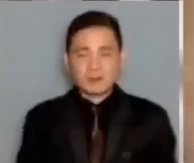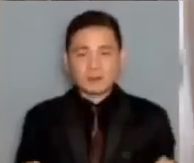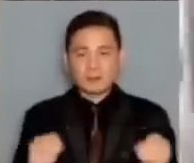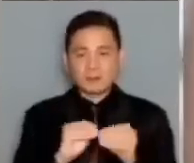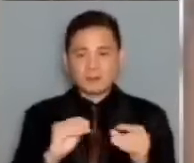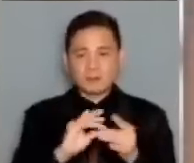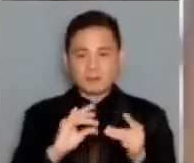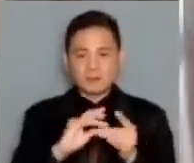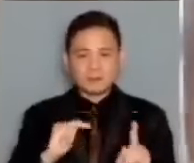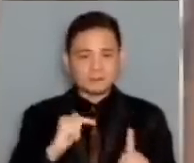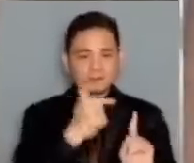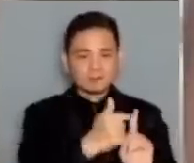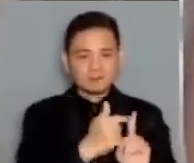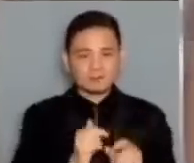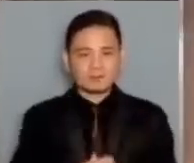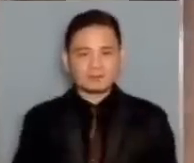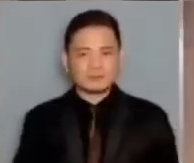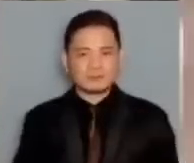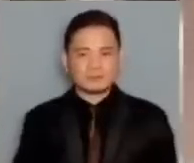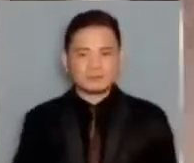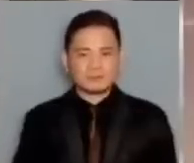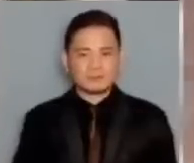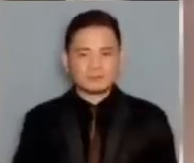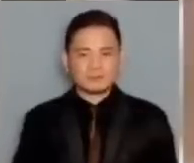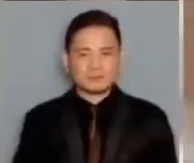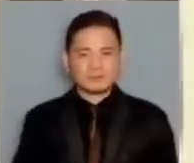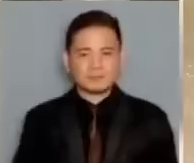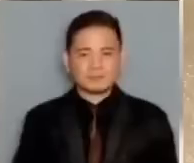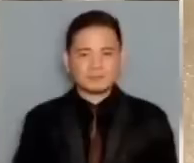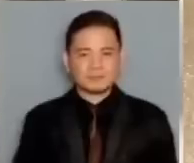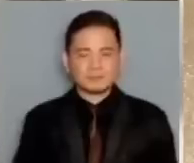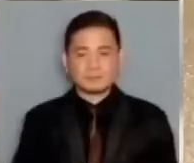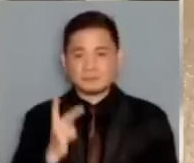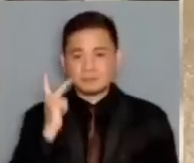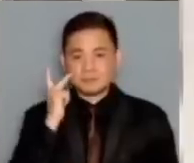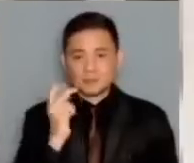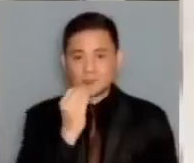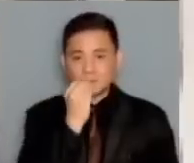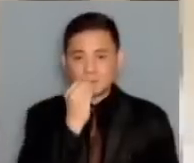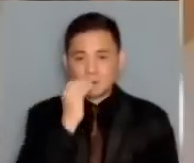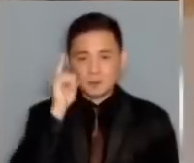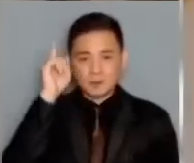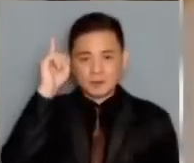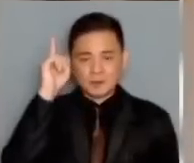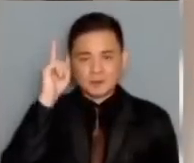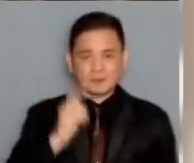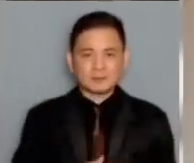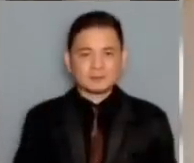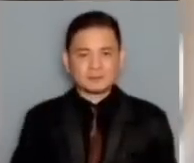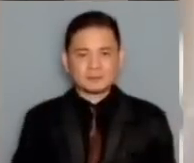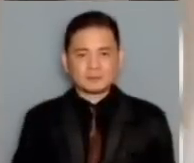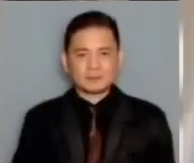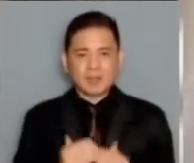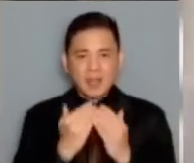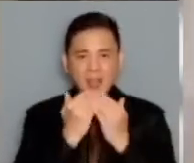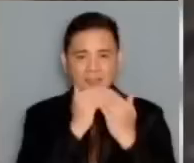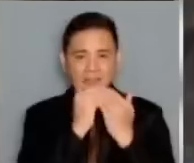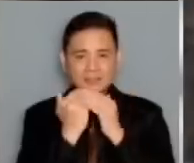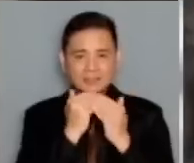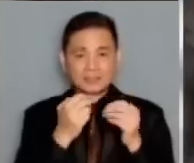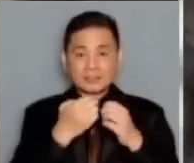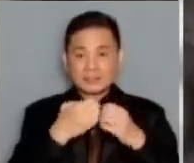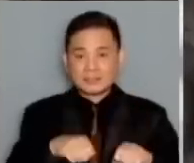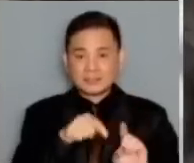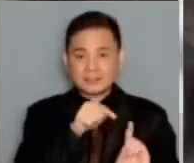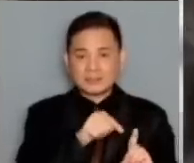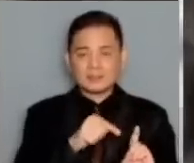Kung K-drama fan ka, malamang nakita mo na ang pagkaing ito, ang egg drop sandwich. Ito ang ibinebenta sa mobile store